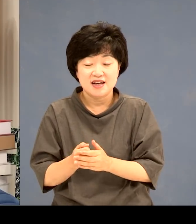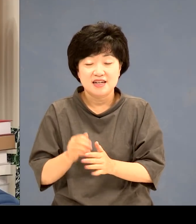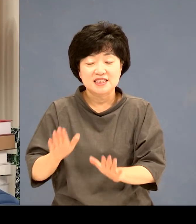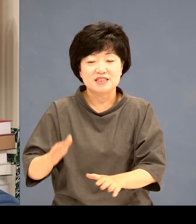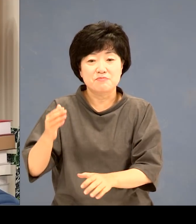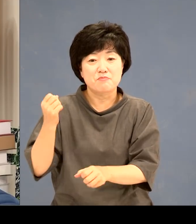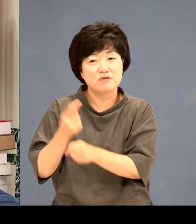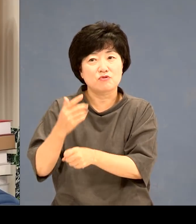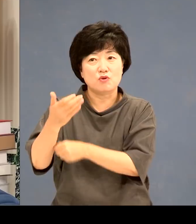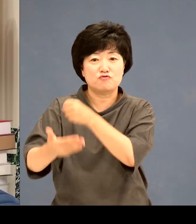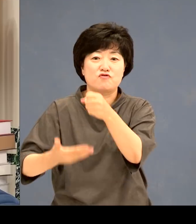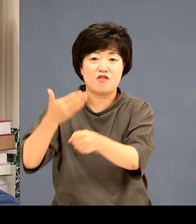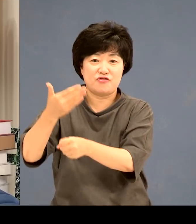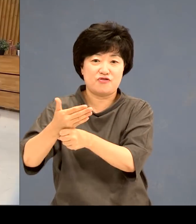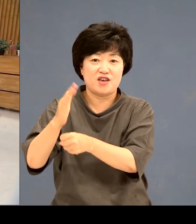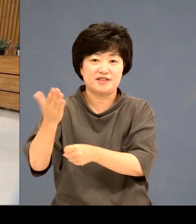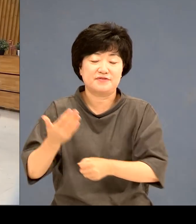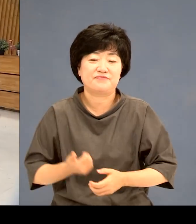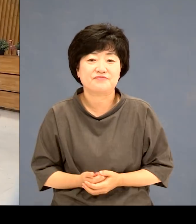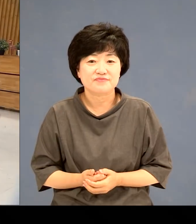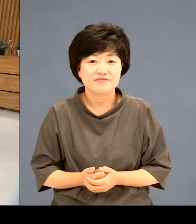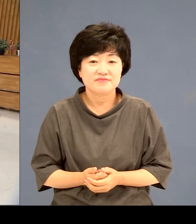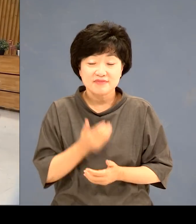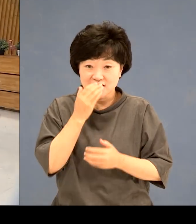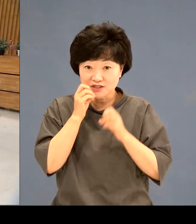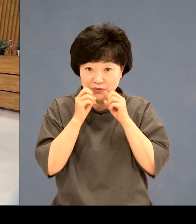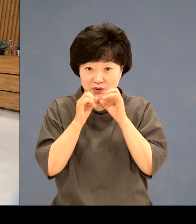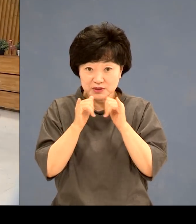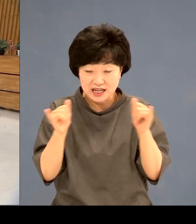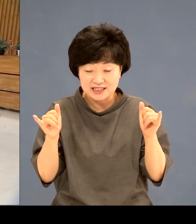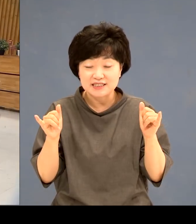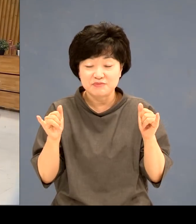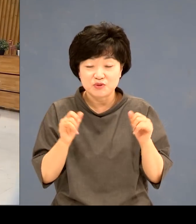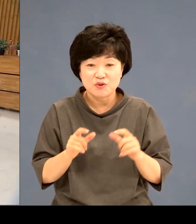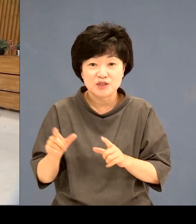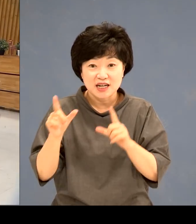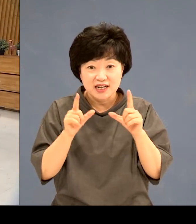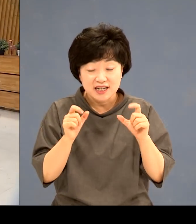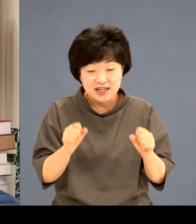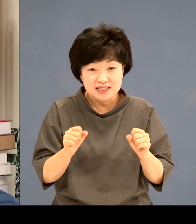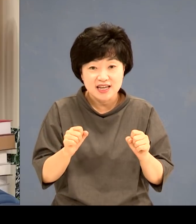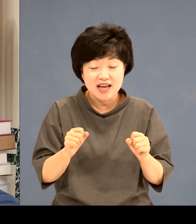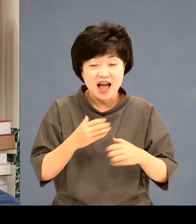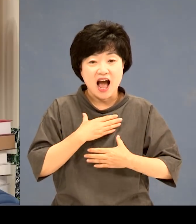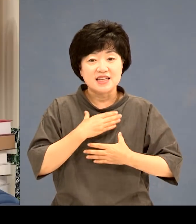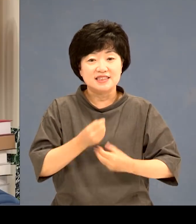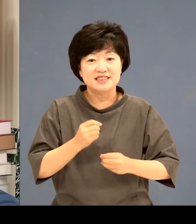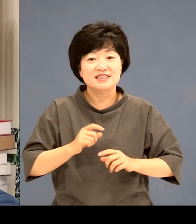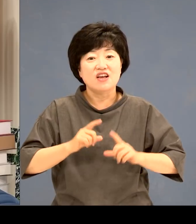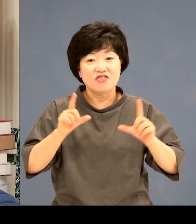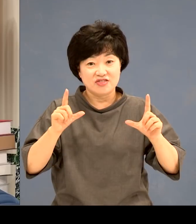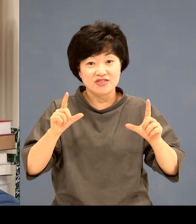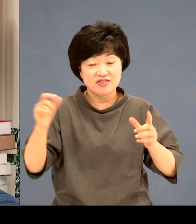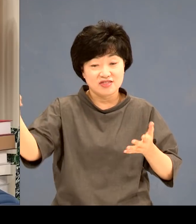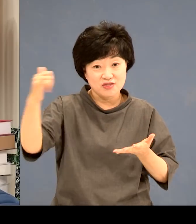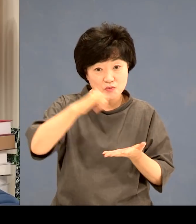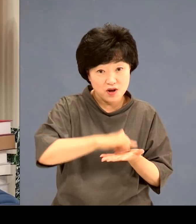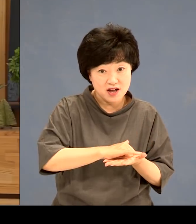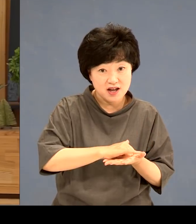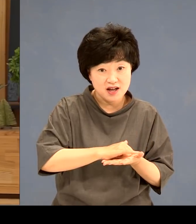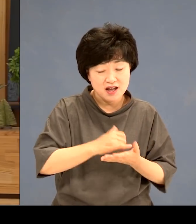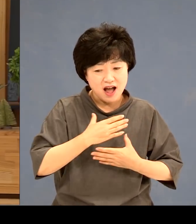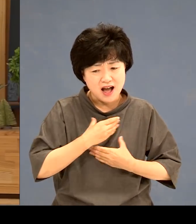했는데요. 그래서 네. 올해로 이제 9년째가 9년 되었습니다. 차. 네. 이제 선교사로 오래 계시면 이제 안식년도 필요하잖아요. 선교사님